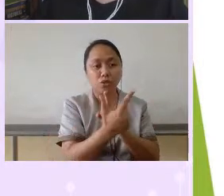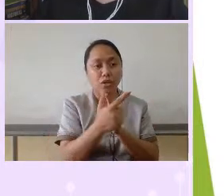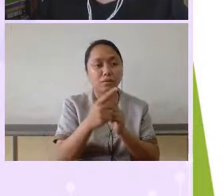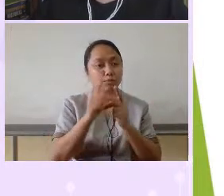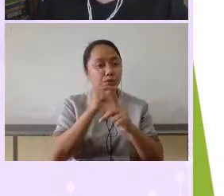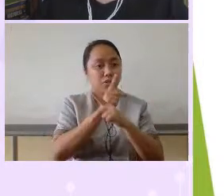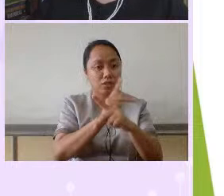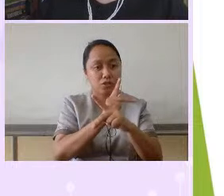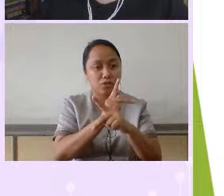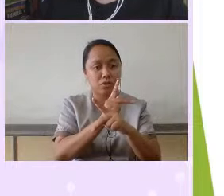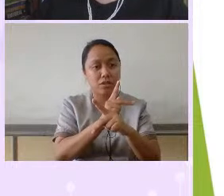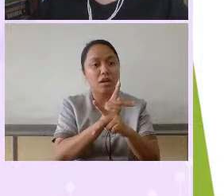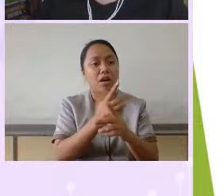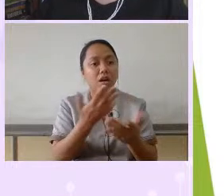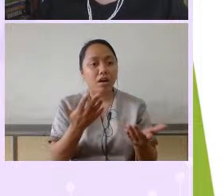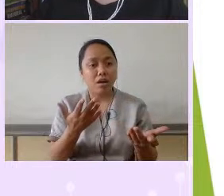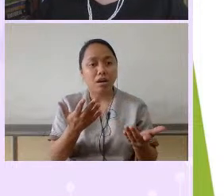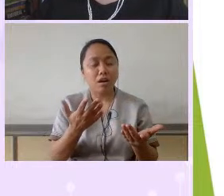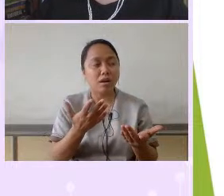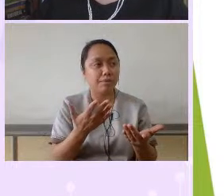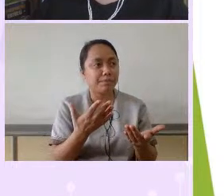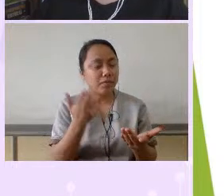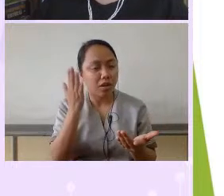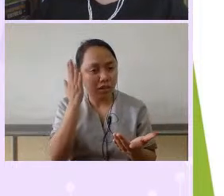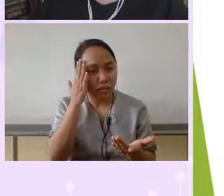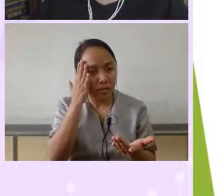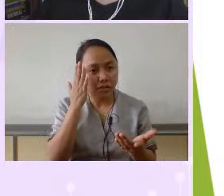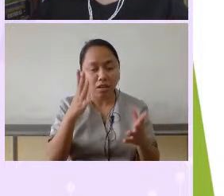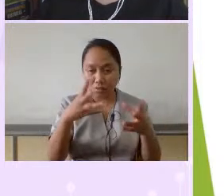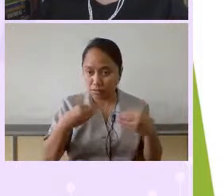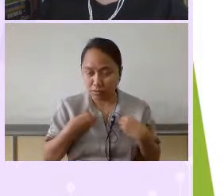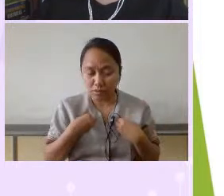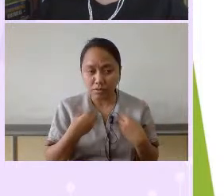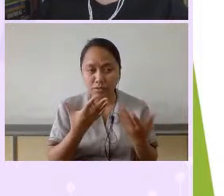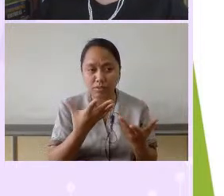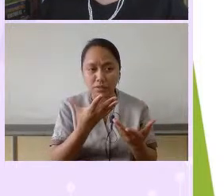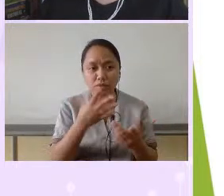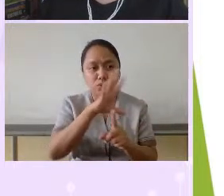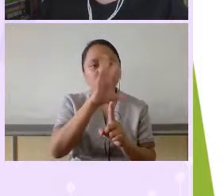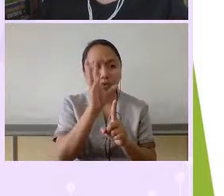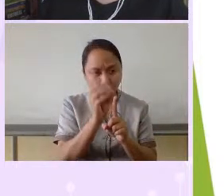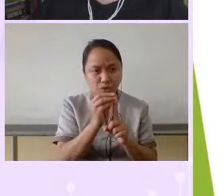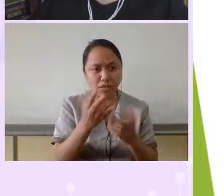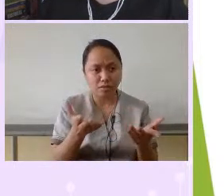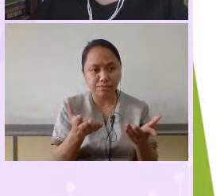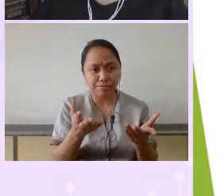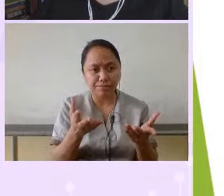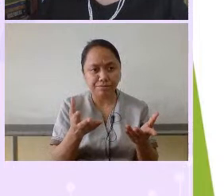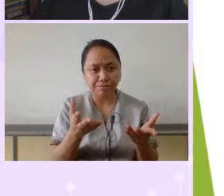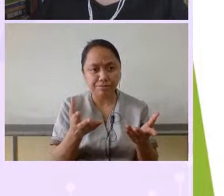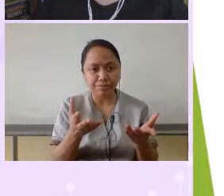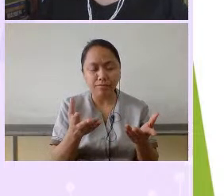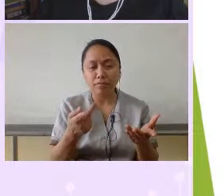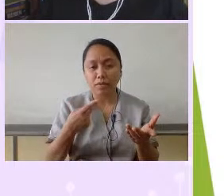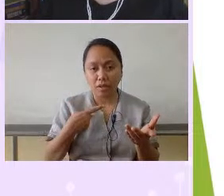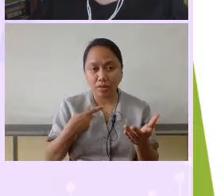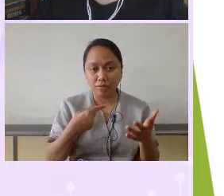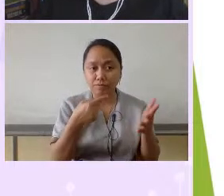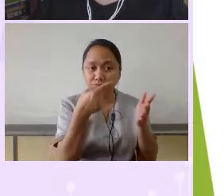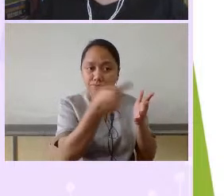and preservation of cultural identity and integrity. Ito po ay ilan lang